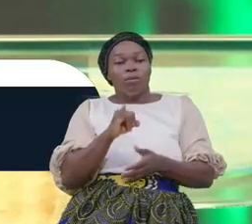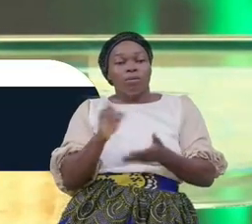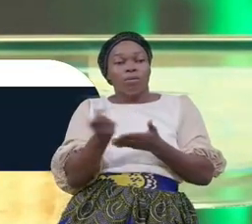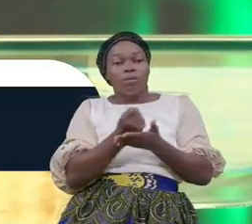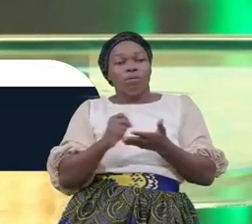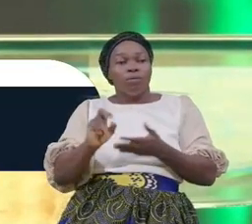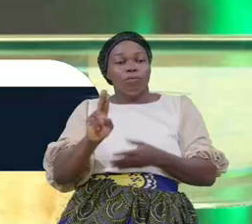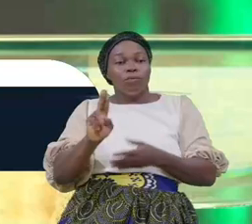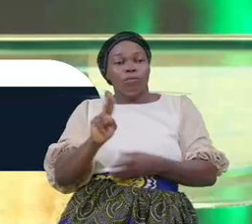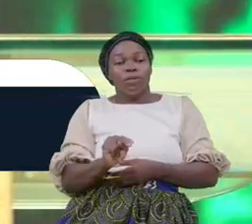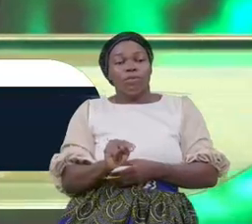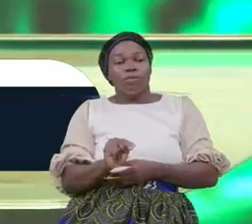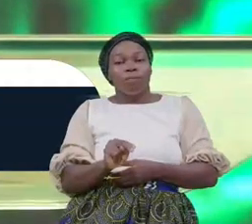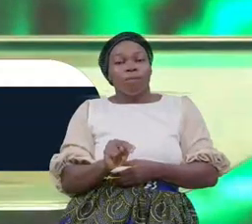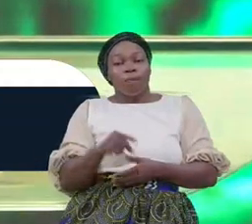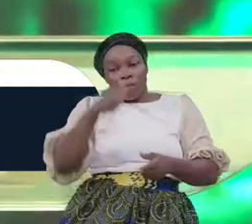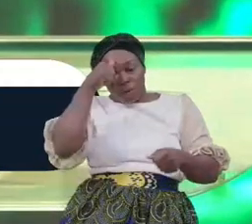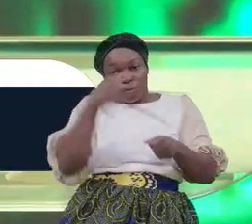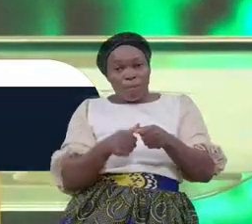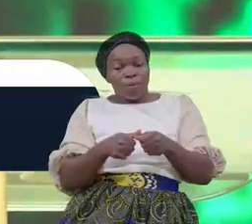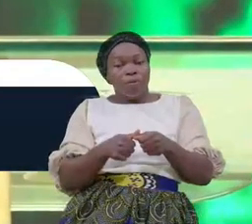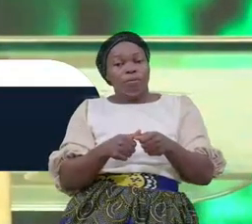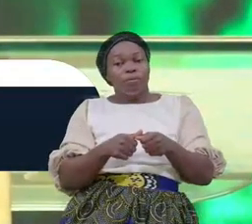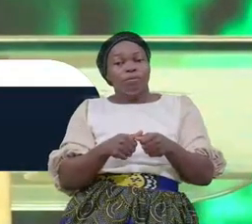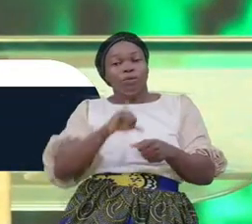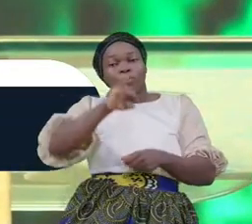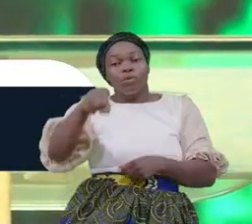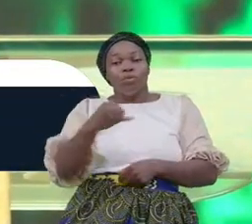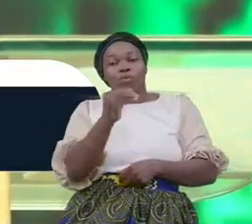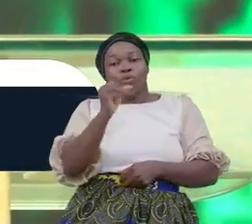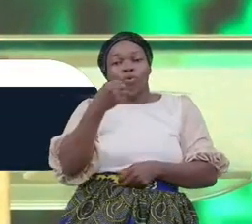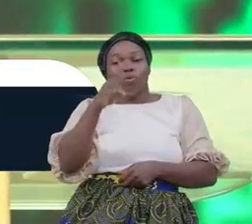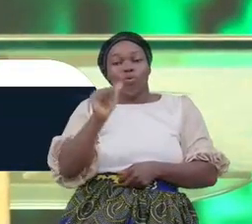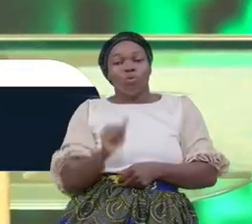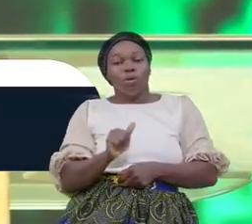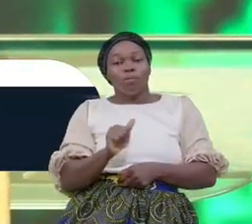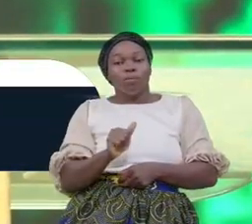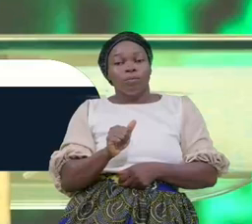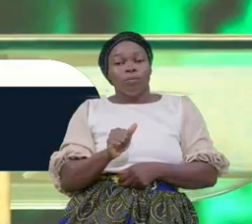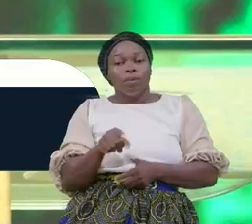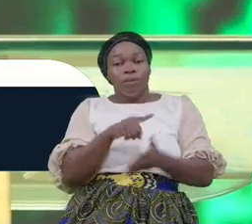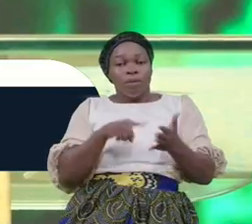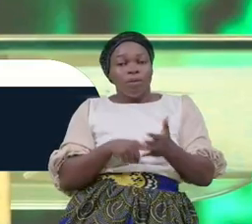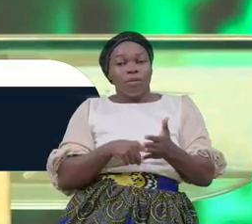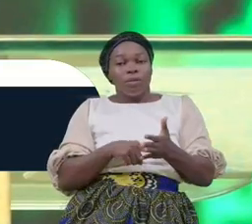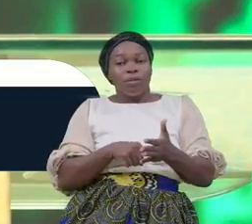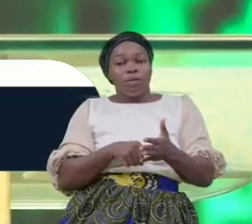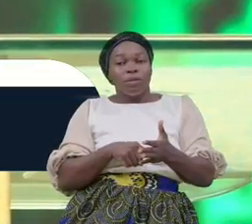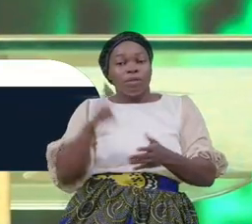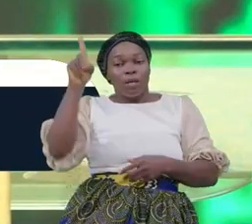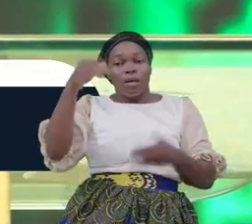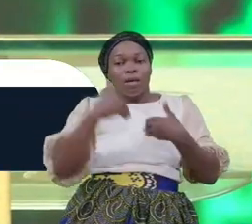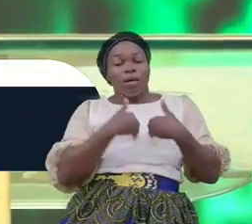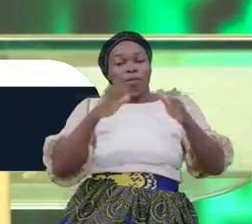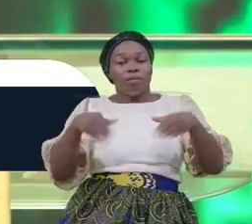Romains 4, 17. Rappelez-vous Jésus, vois Jésus, je livre. Les murailles toujours debout